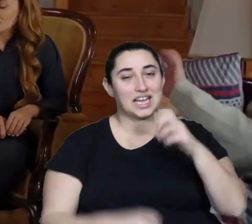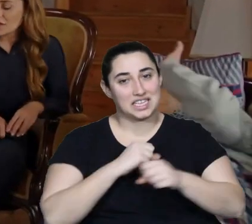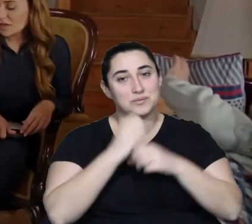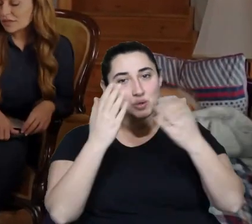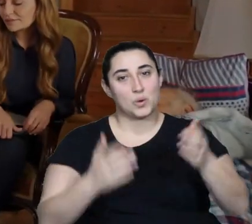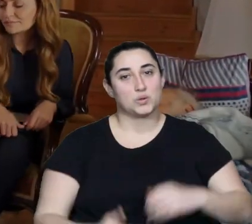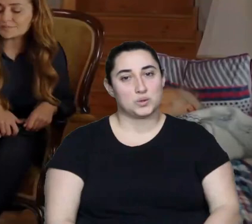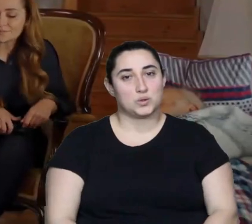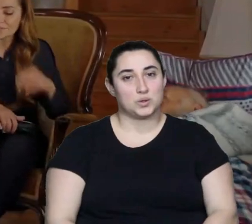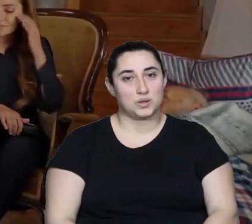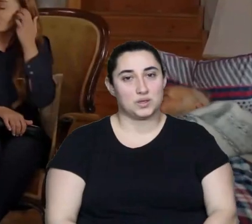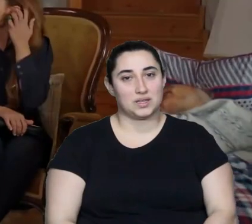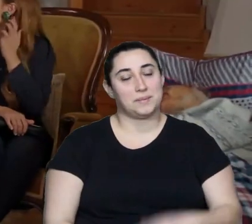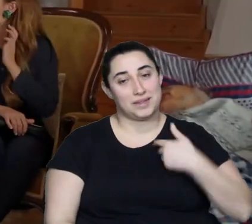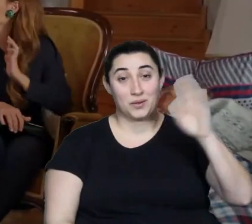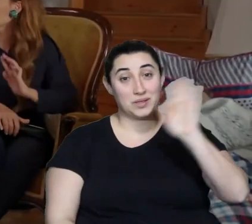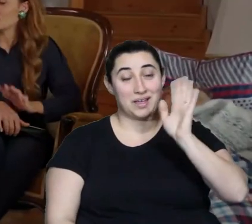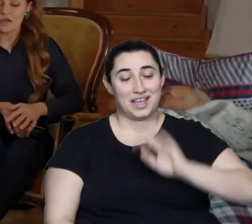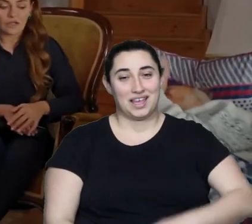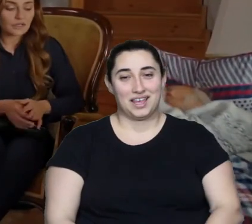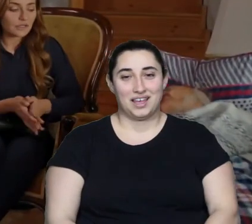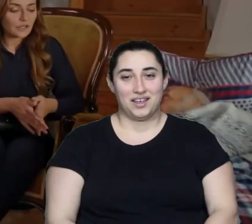geçmiş olsun. Hadi biz gittik bay.